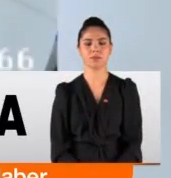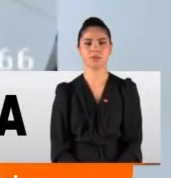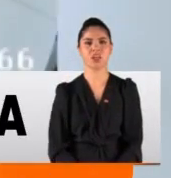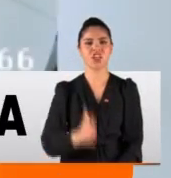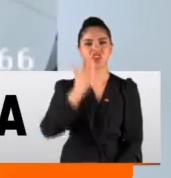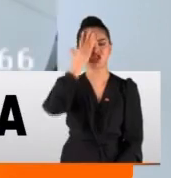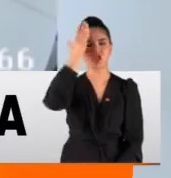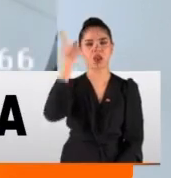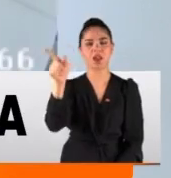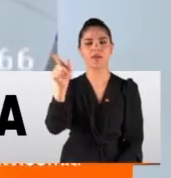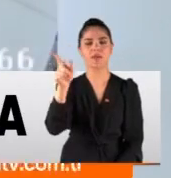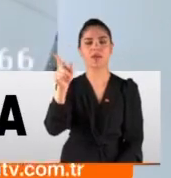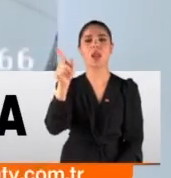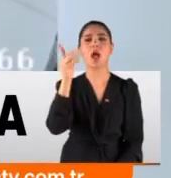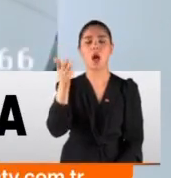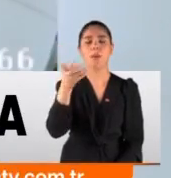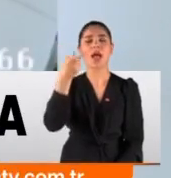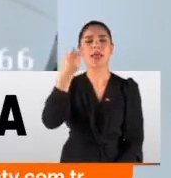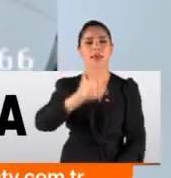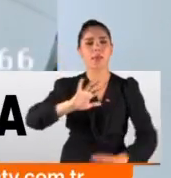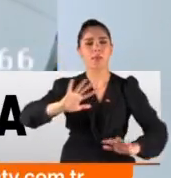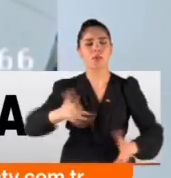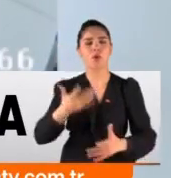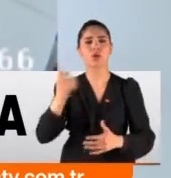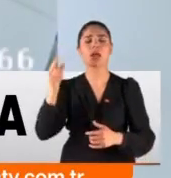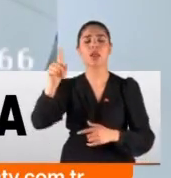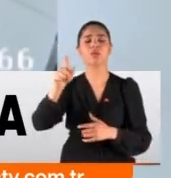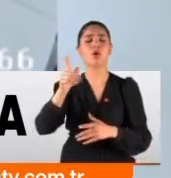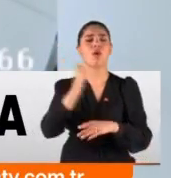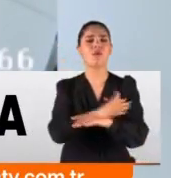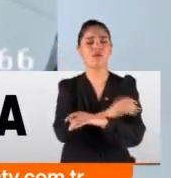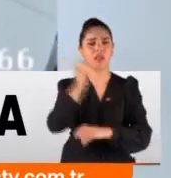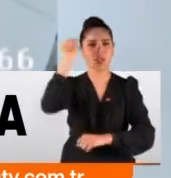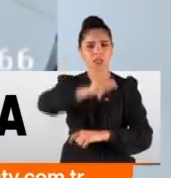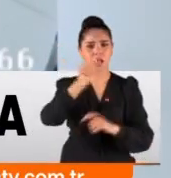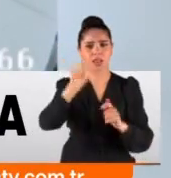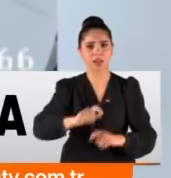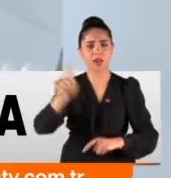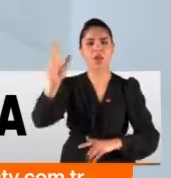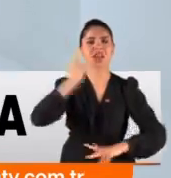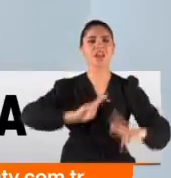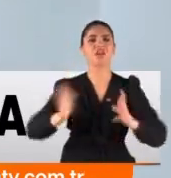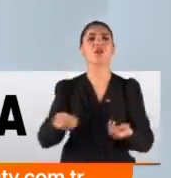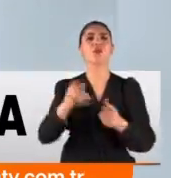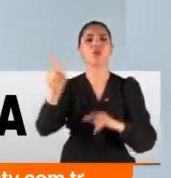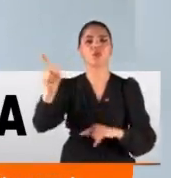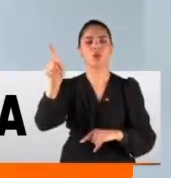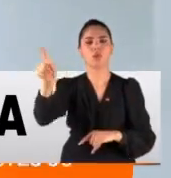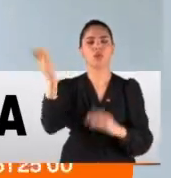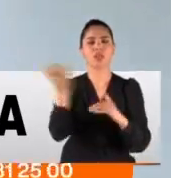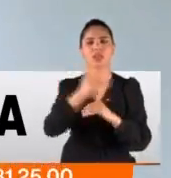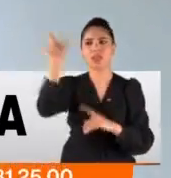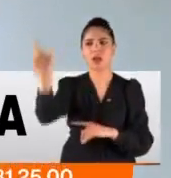Şerefiyle taşımaya ant içtiği ama yeminini bozarak ihanet ettiği üniformasını gizlemesi de onu kurtarmadı. Vatan haini